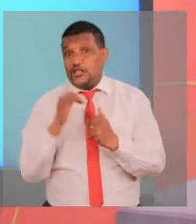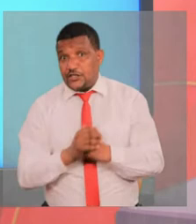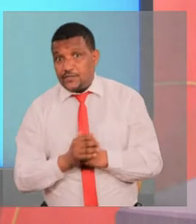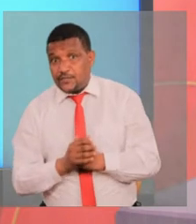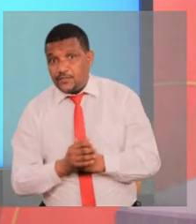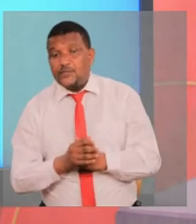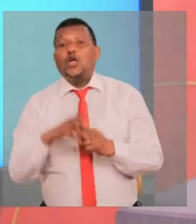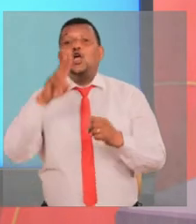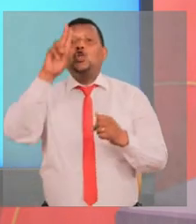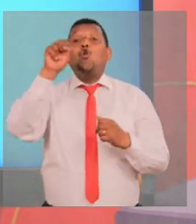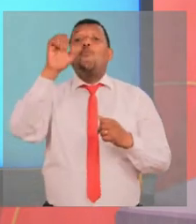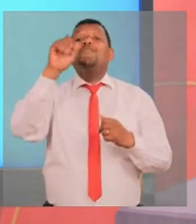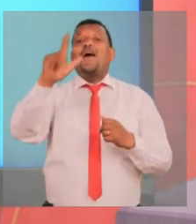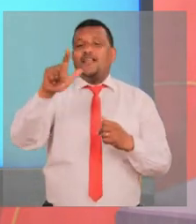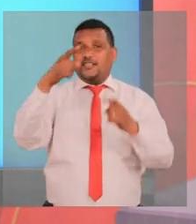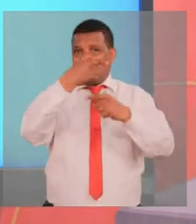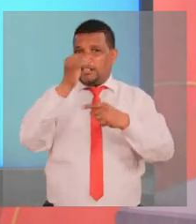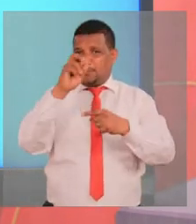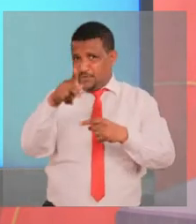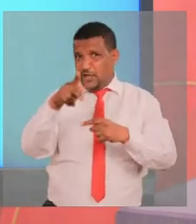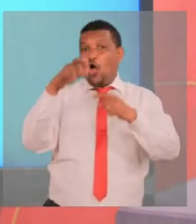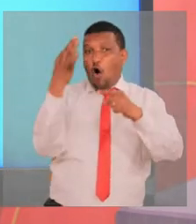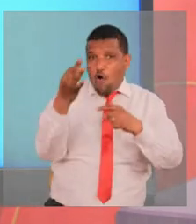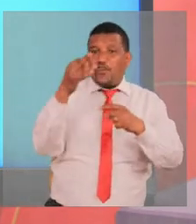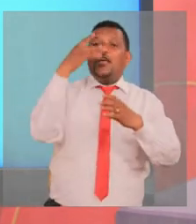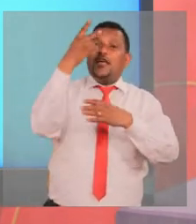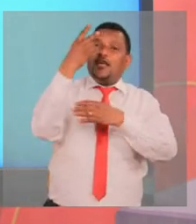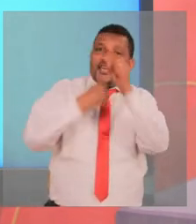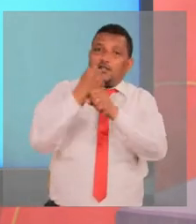श्याम राधे श्याम